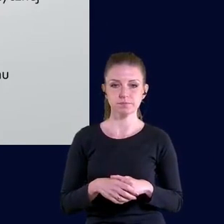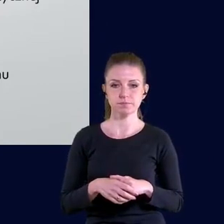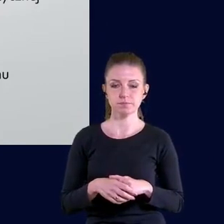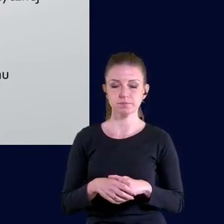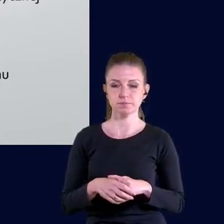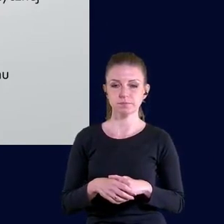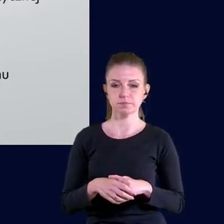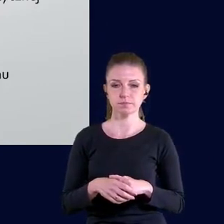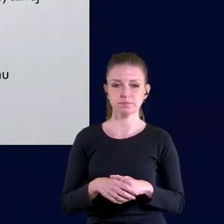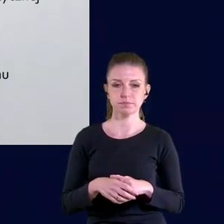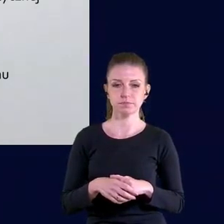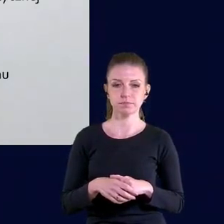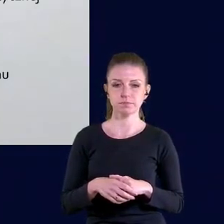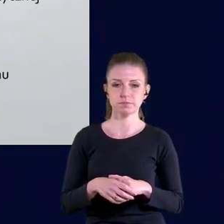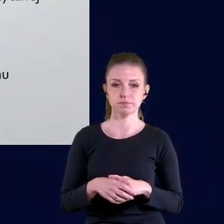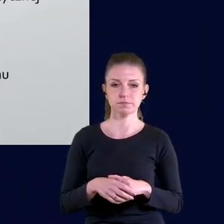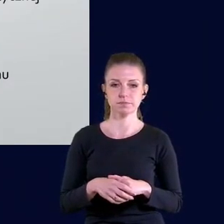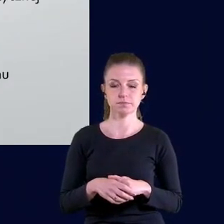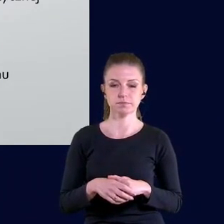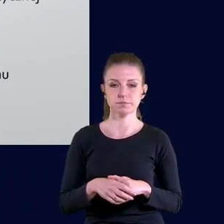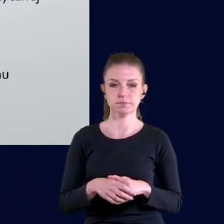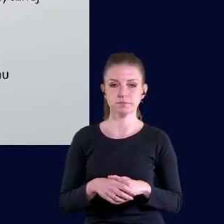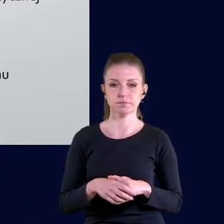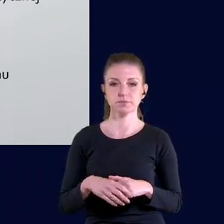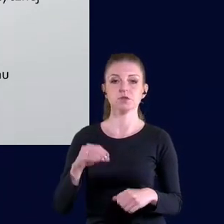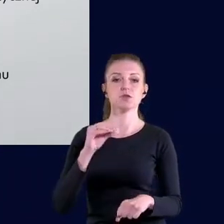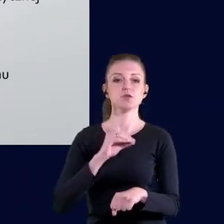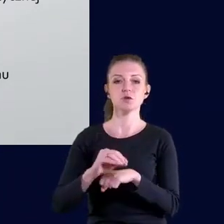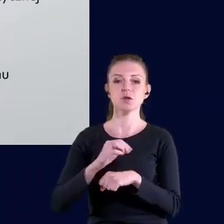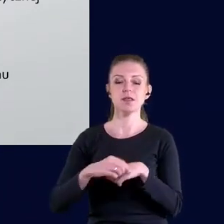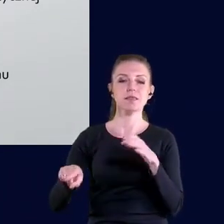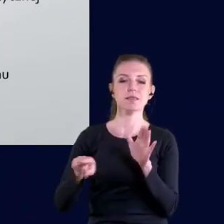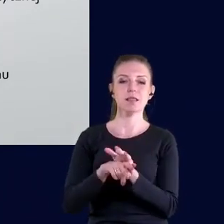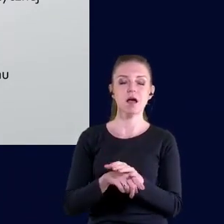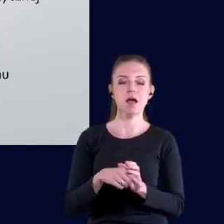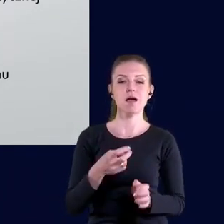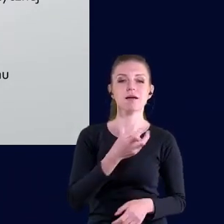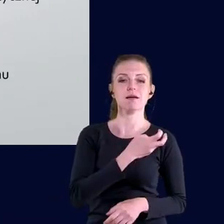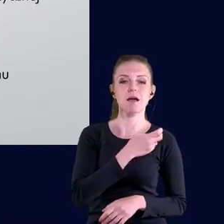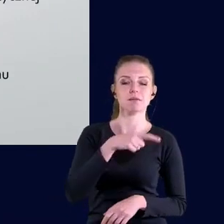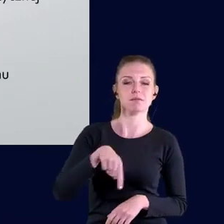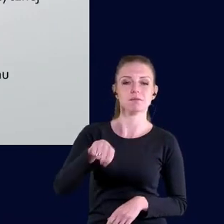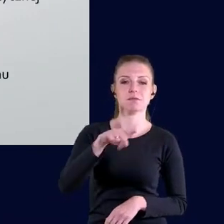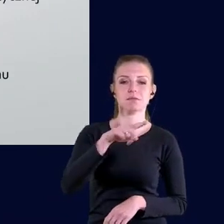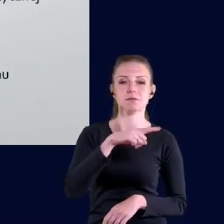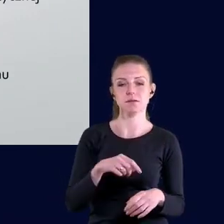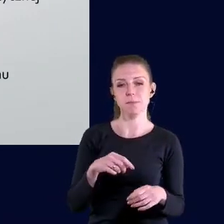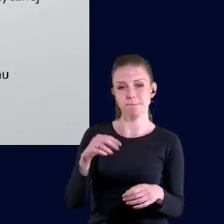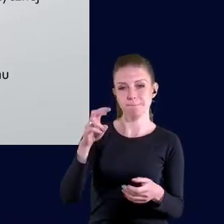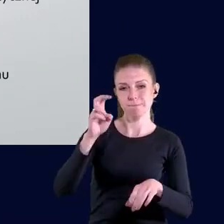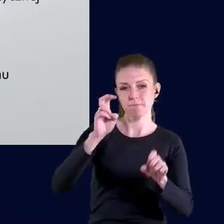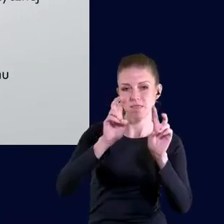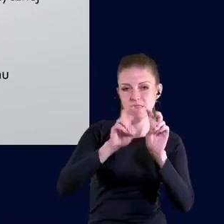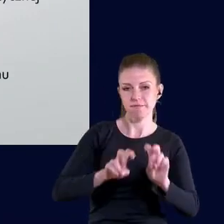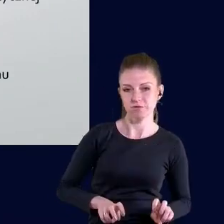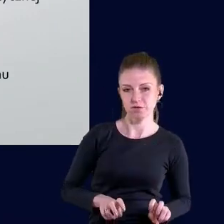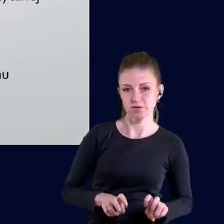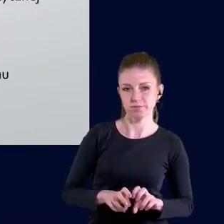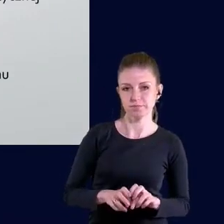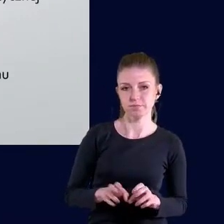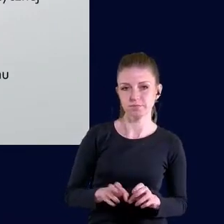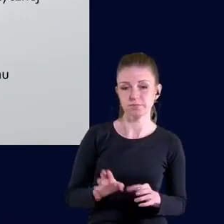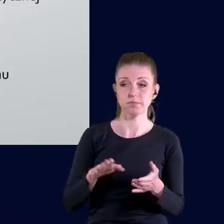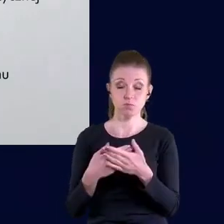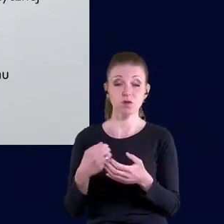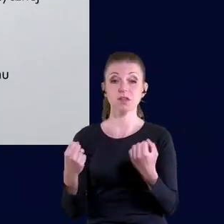naukowych który szkolenia są przeznaczone dla kadry badawczo dydaktycznych pętli osoby które w